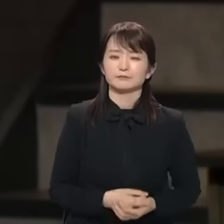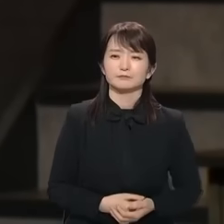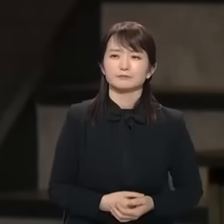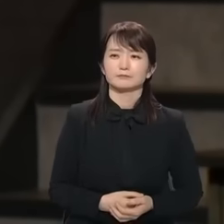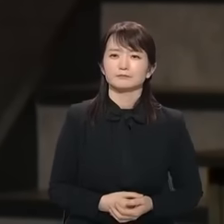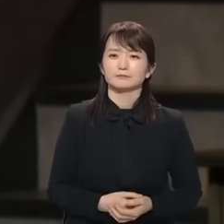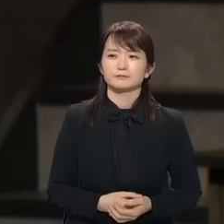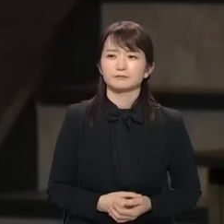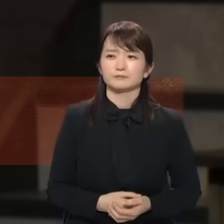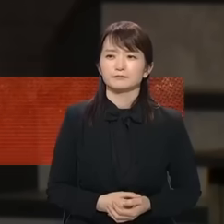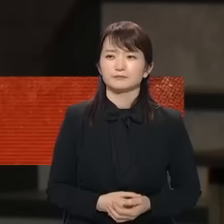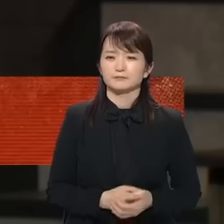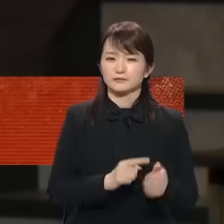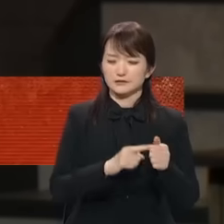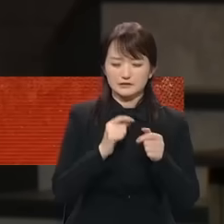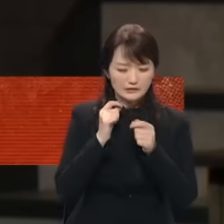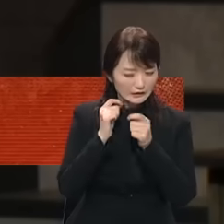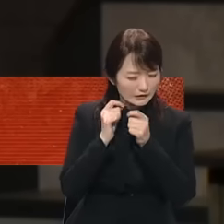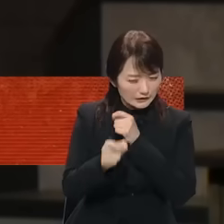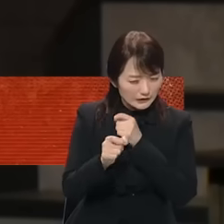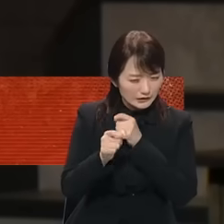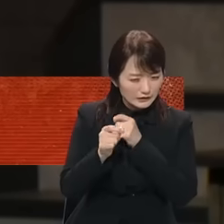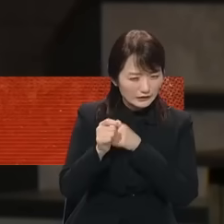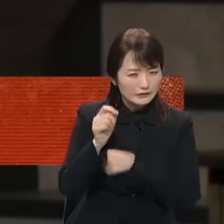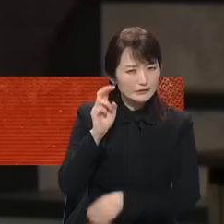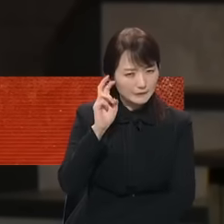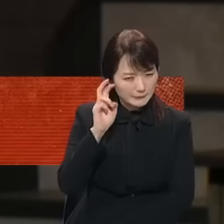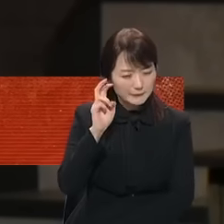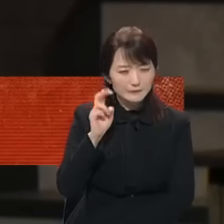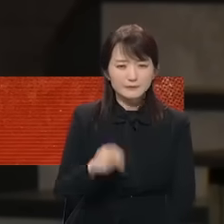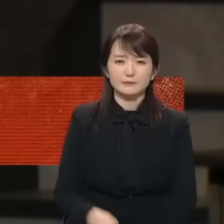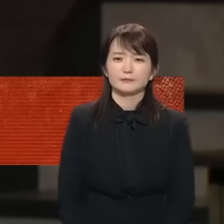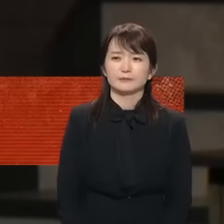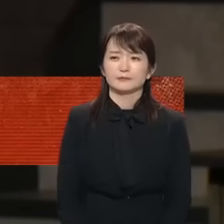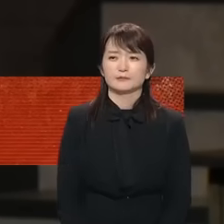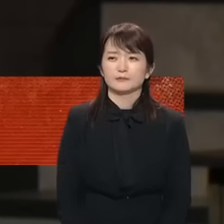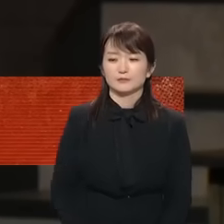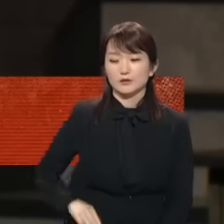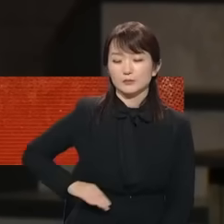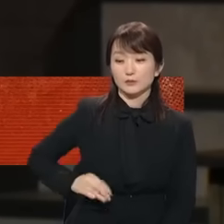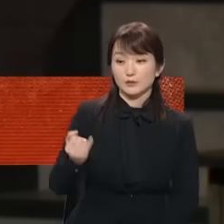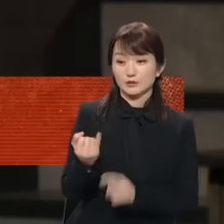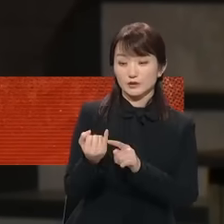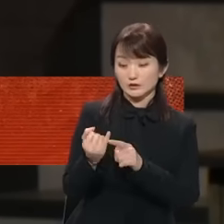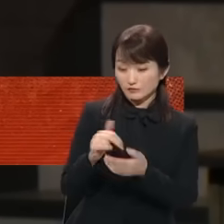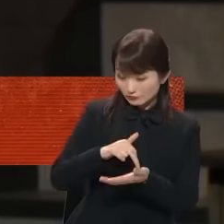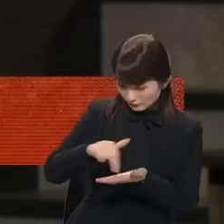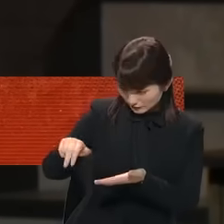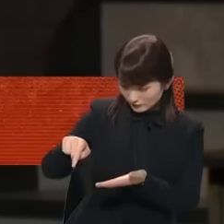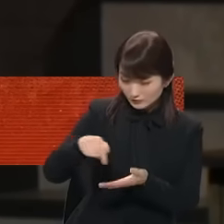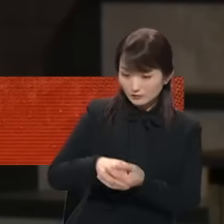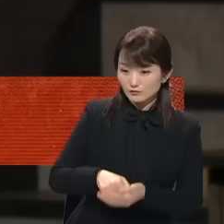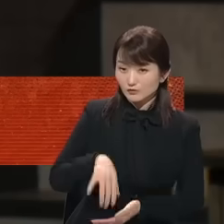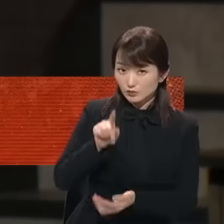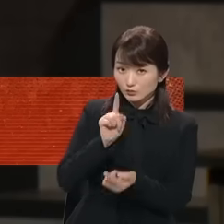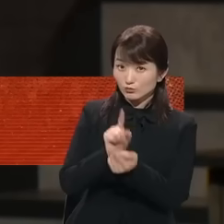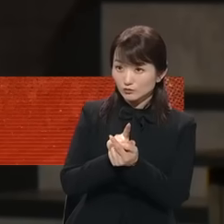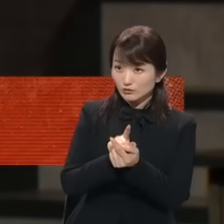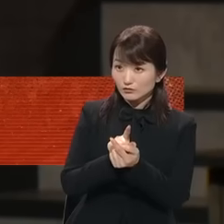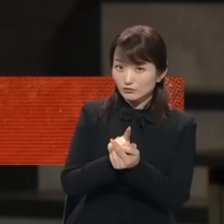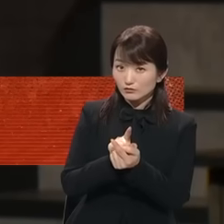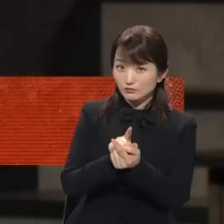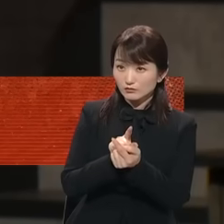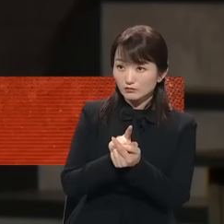이분도 이제 아 이거 사기 같다라고 이제 생각을 했었고요 그래서 이제이 모델에게 연락을 해서 우리가 아무리 천만원 사이라